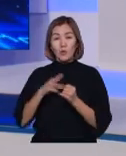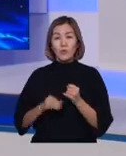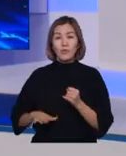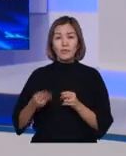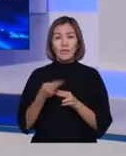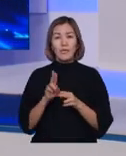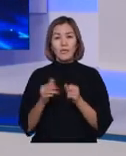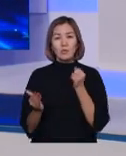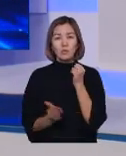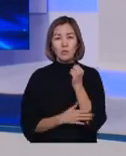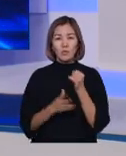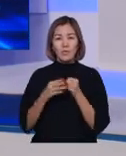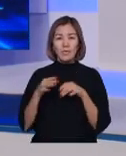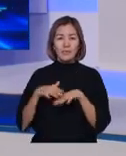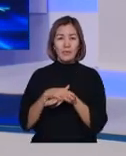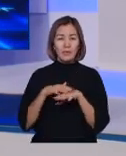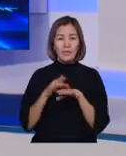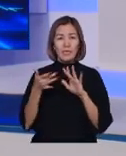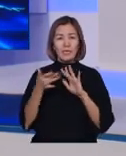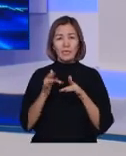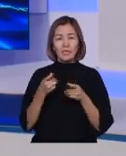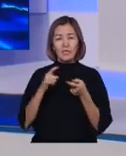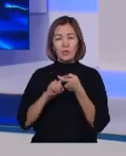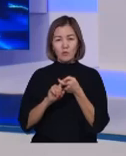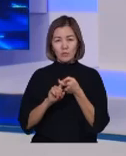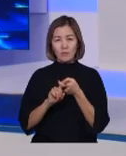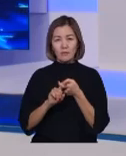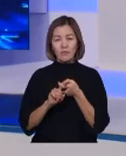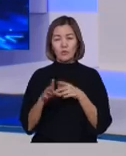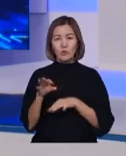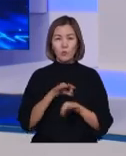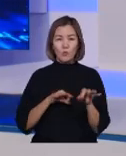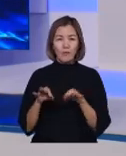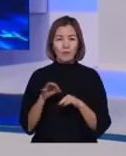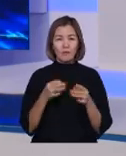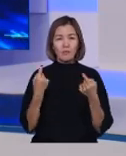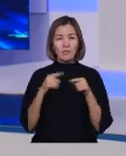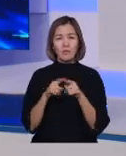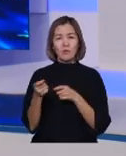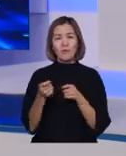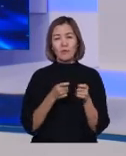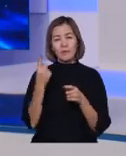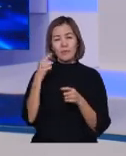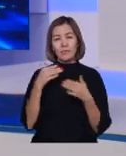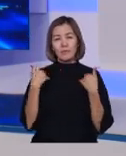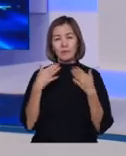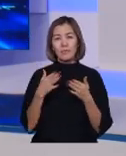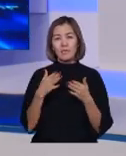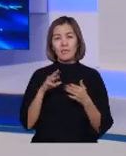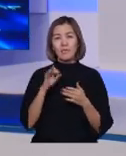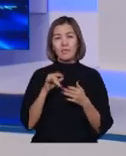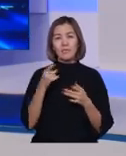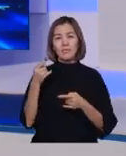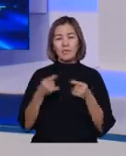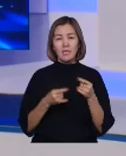Ұйғыр ауданында ең соңғы елдімекен интернет желісіне қосылды. Аталмыш жобаны цифрлық технологиялар басқармасы бастамасымен